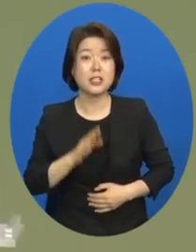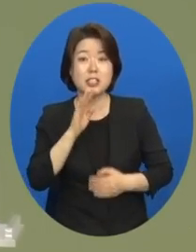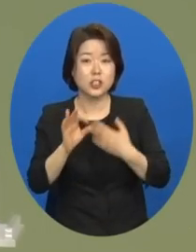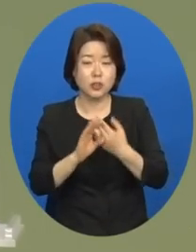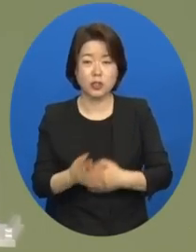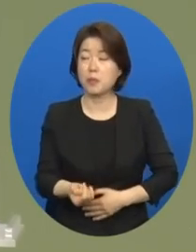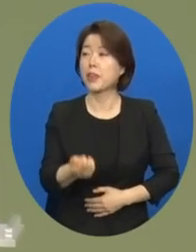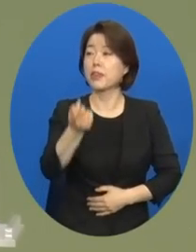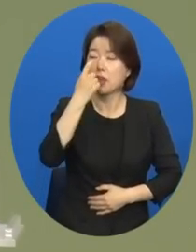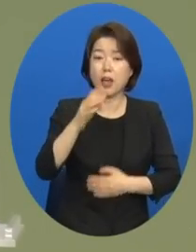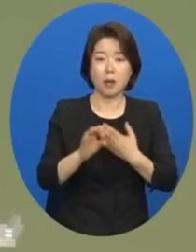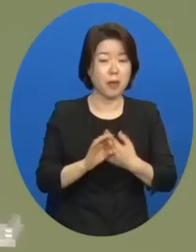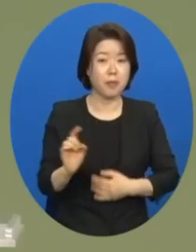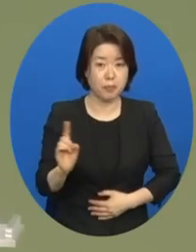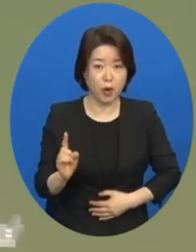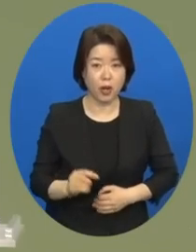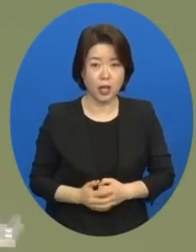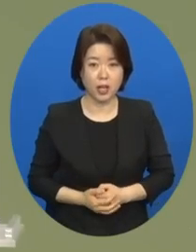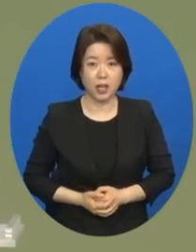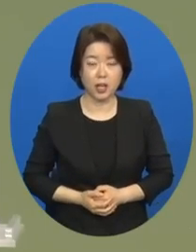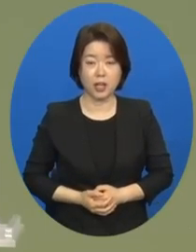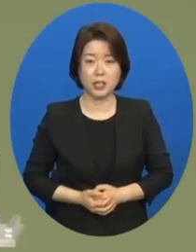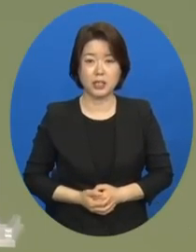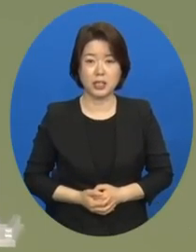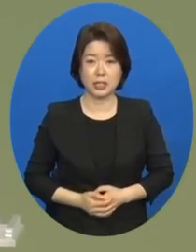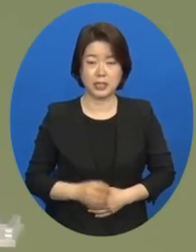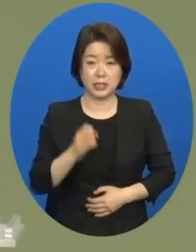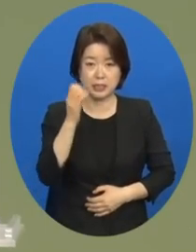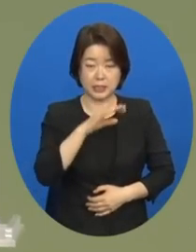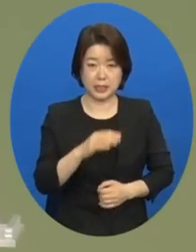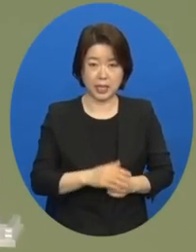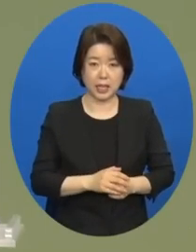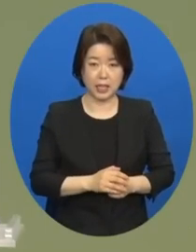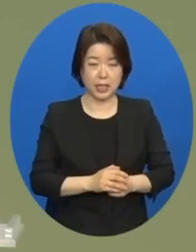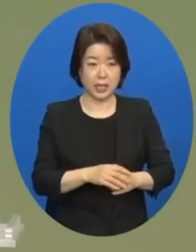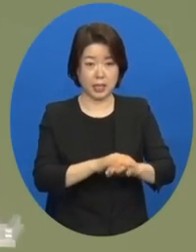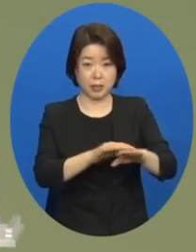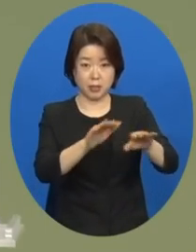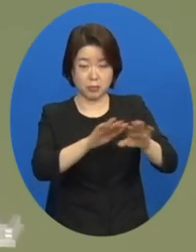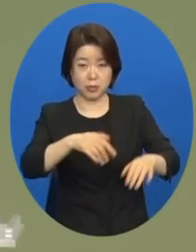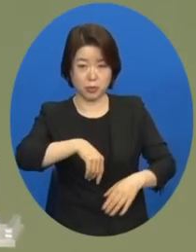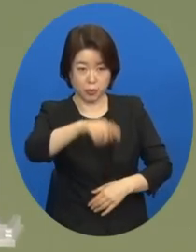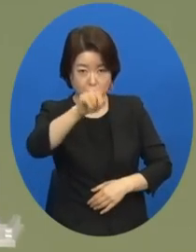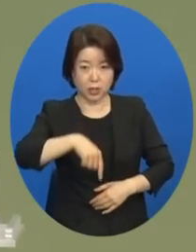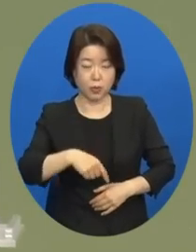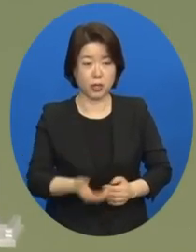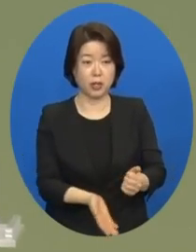그러면 들켰으면 그냥 잘 피고 오라고 격려해 주세요